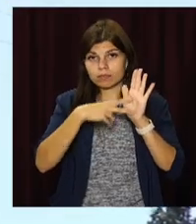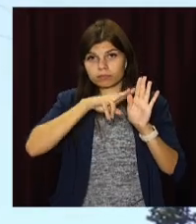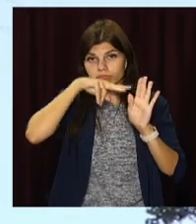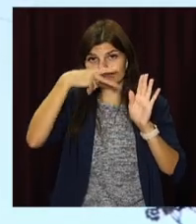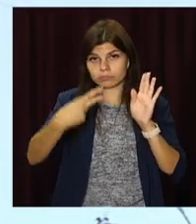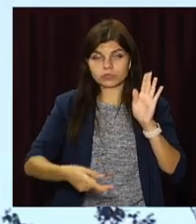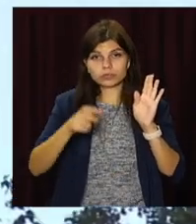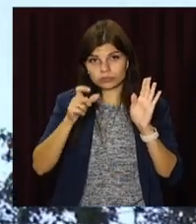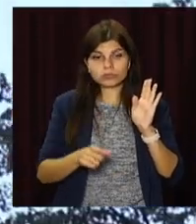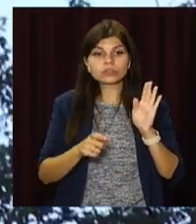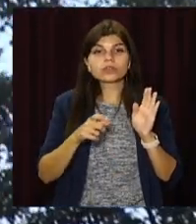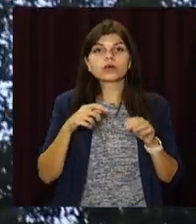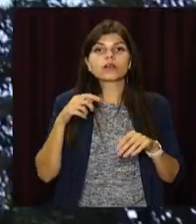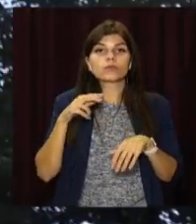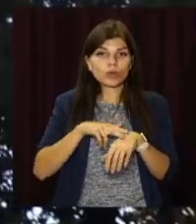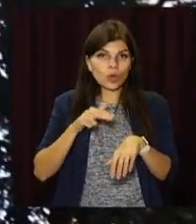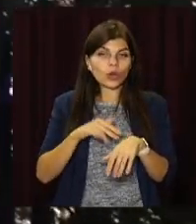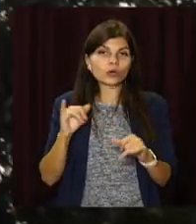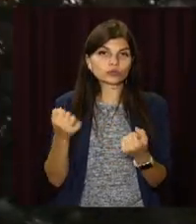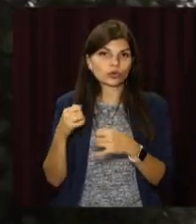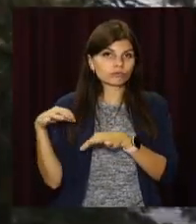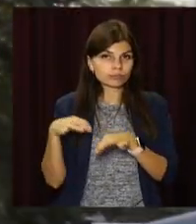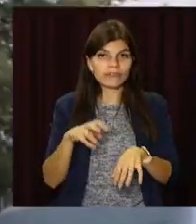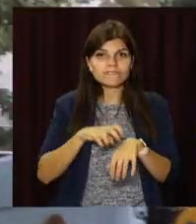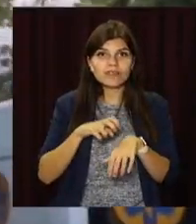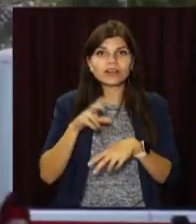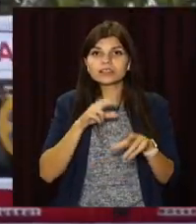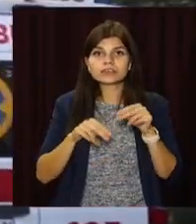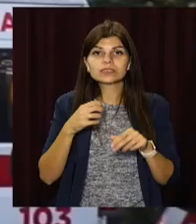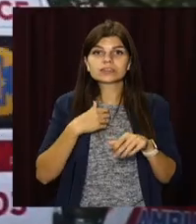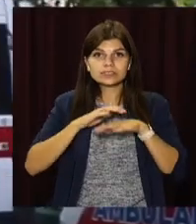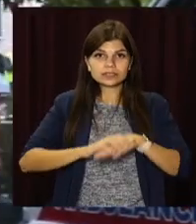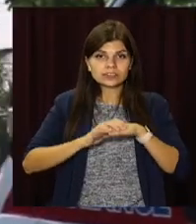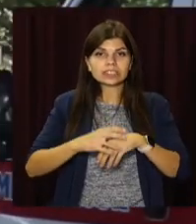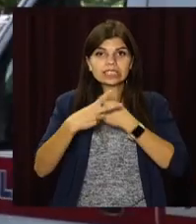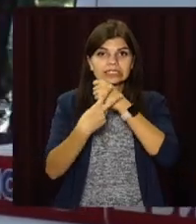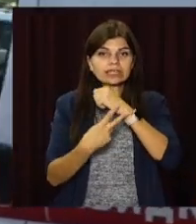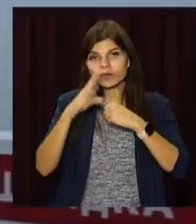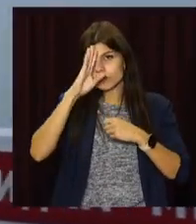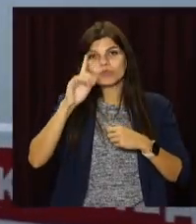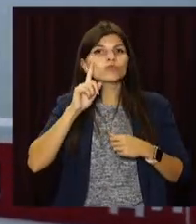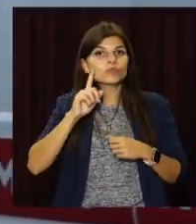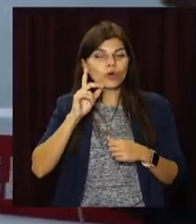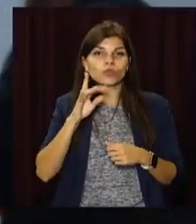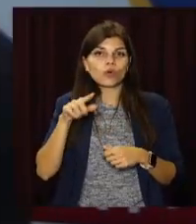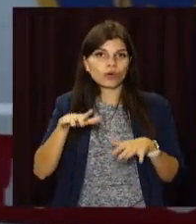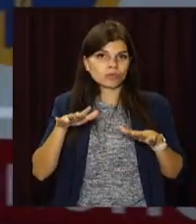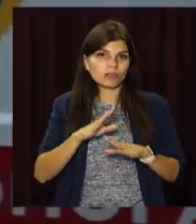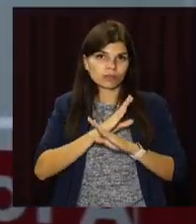місце прибули поліція та швидка. Медики намагалися реанімувати 17-річного парубка, але він